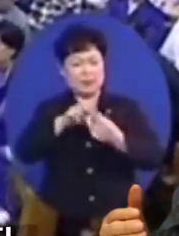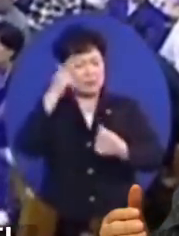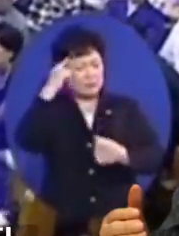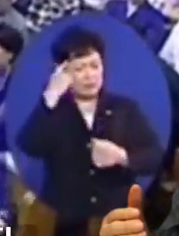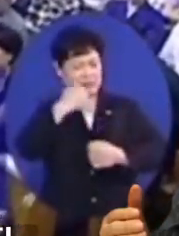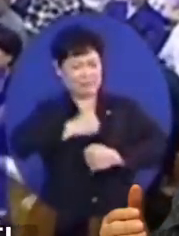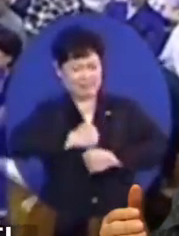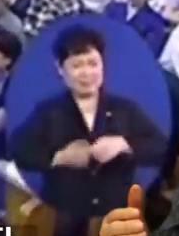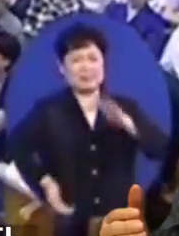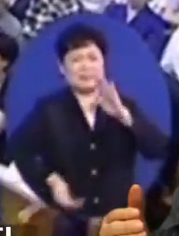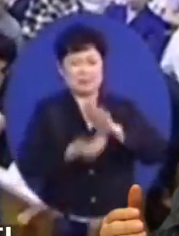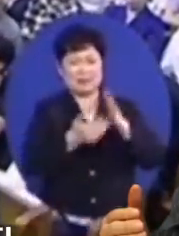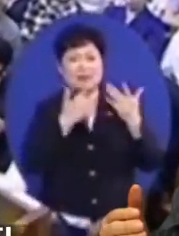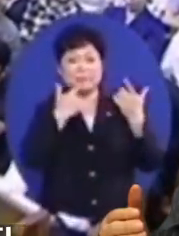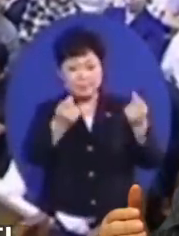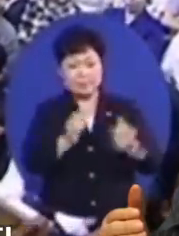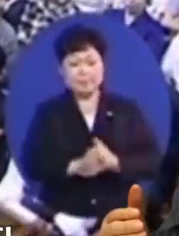지키시리라.